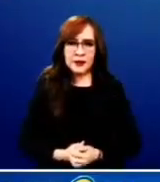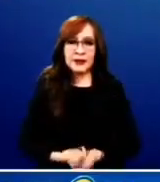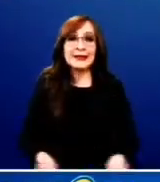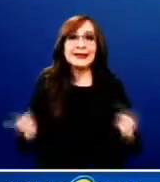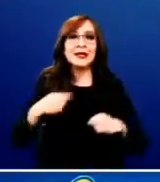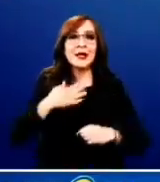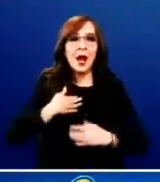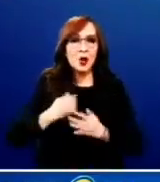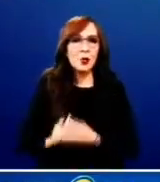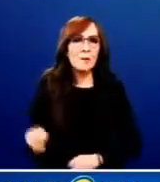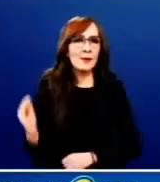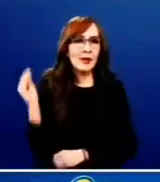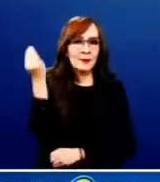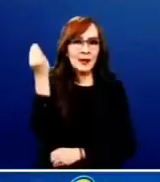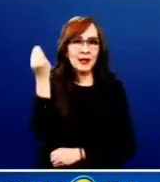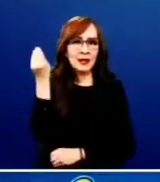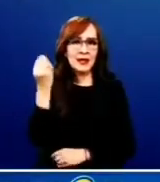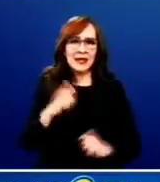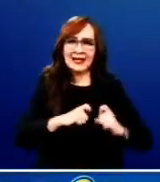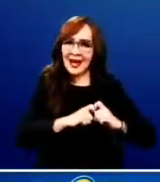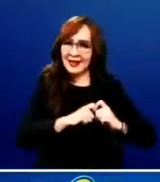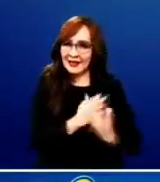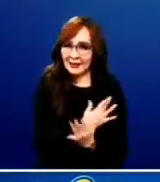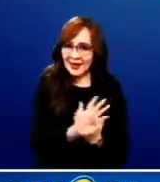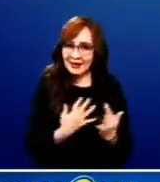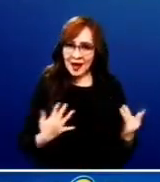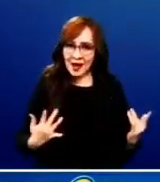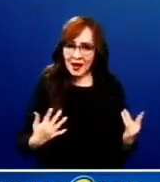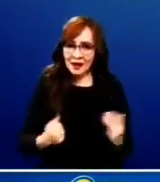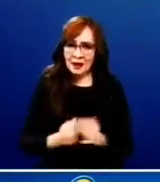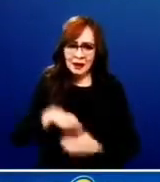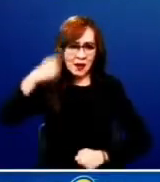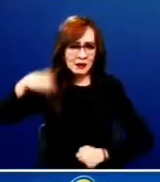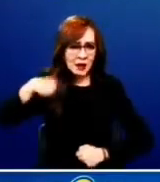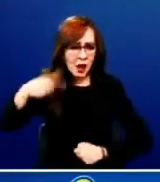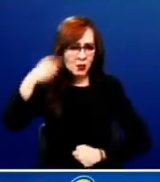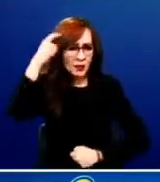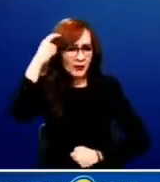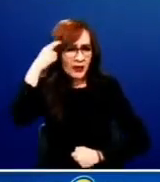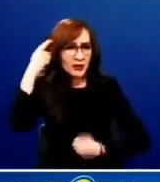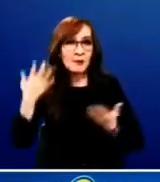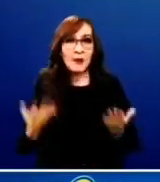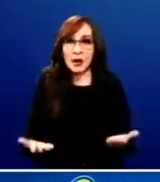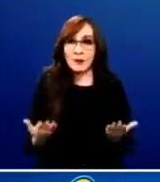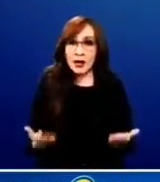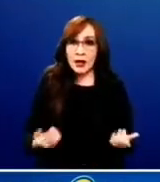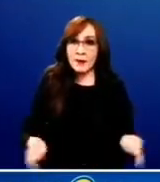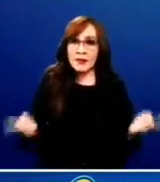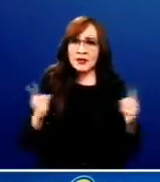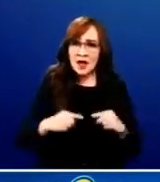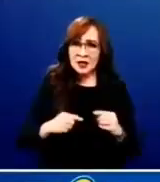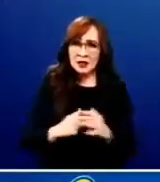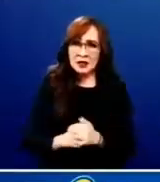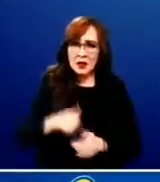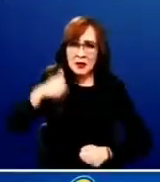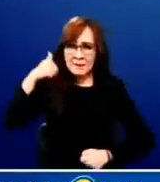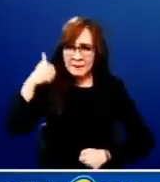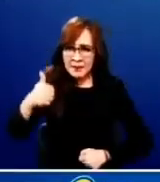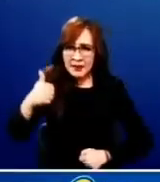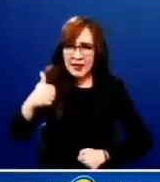aku pemimpin yang ada di hati rakyat, yang selalu berpikir bagaimana menjadi arif bijaksana